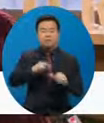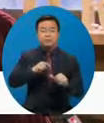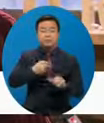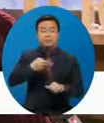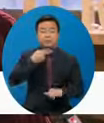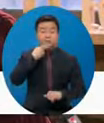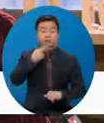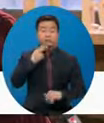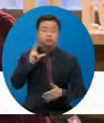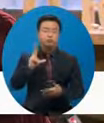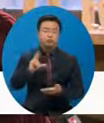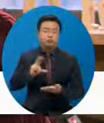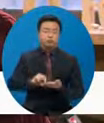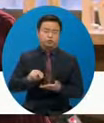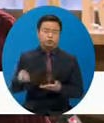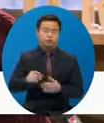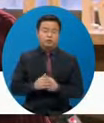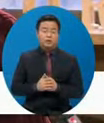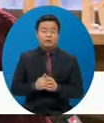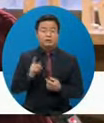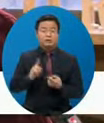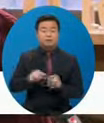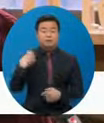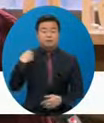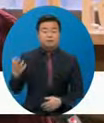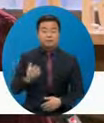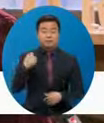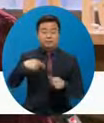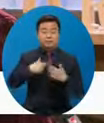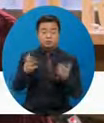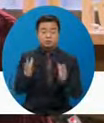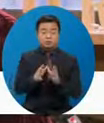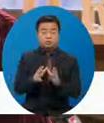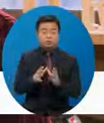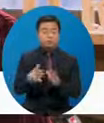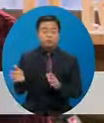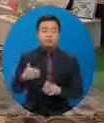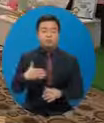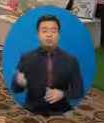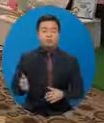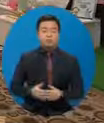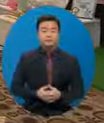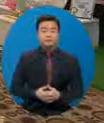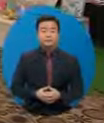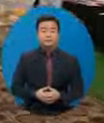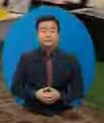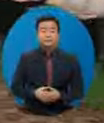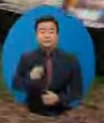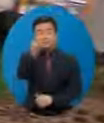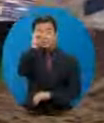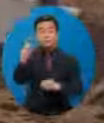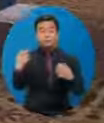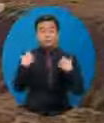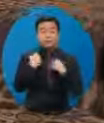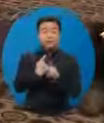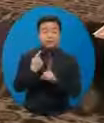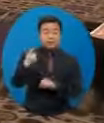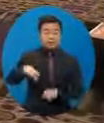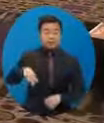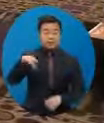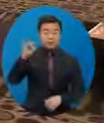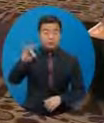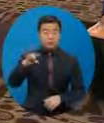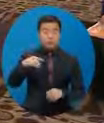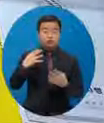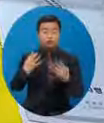이 정책을 책임지고 추진할 교육부의 기구가 없다는 겁니다. 정부는 내년 초 수학교육